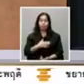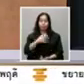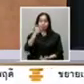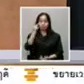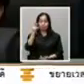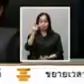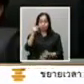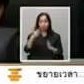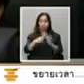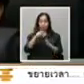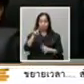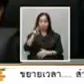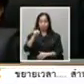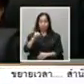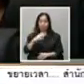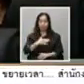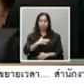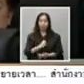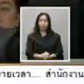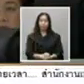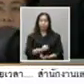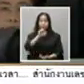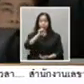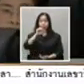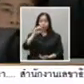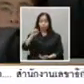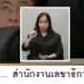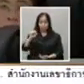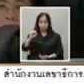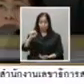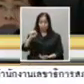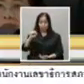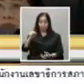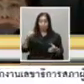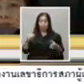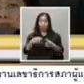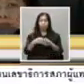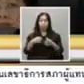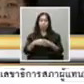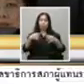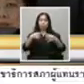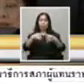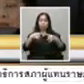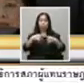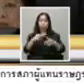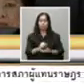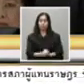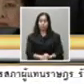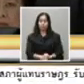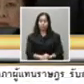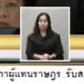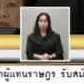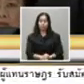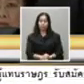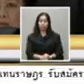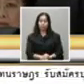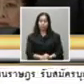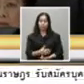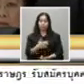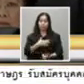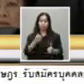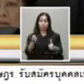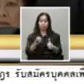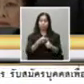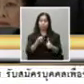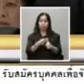ท่านประธานครับผมนายคารมพลพรกลางสมาชิกสภาผู้แทนราษฎรพรรคร่วมฝ่ายค้านครับก็อันดับแรกก็ต้